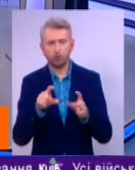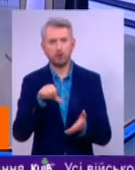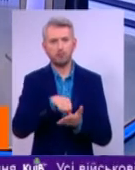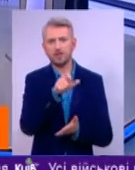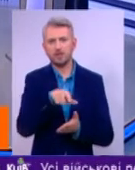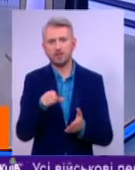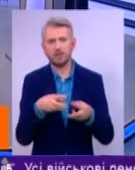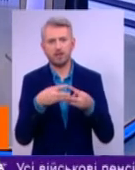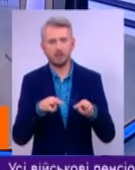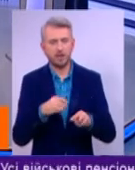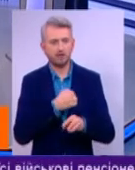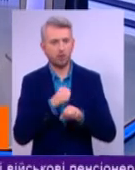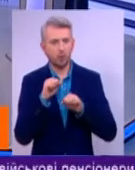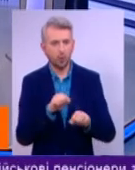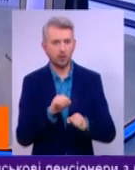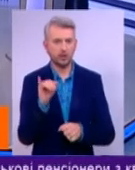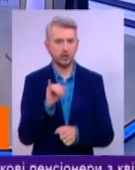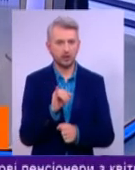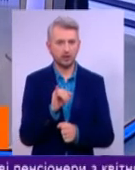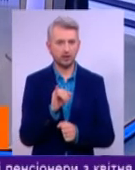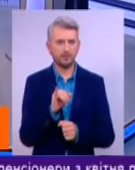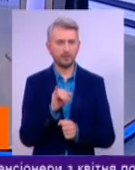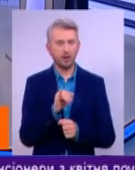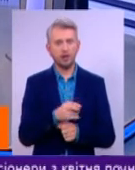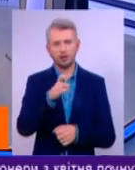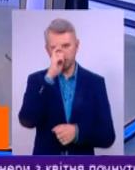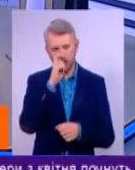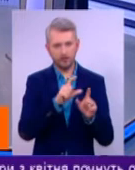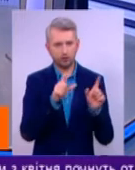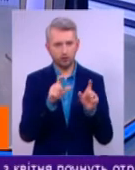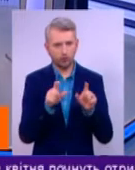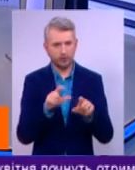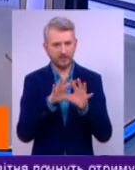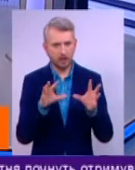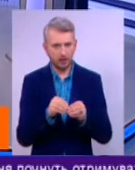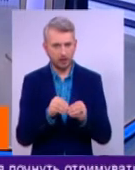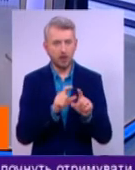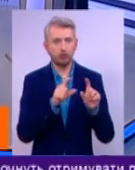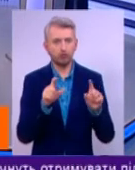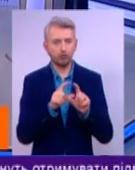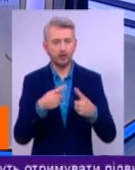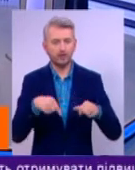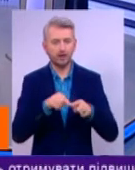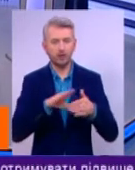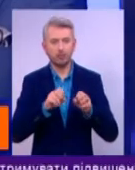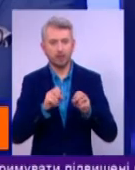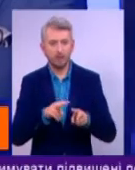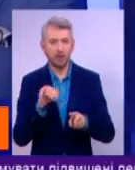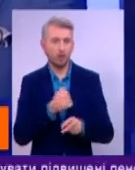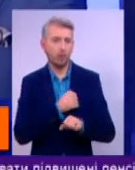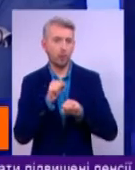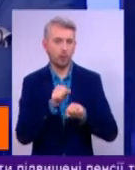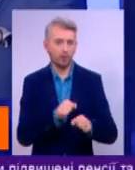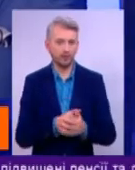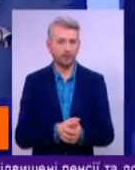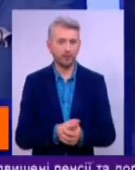представники Міністерства оборони, і державні структури взагалі, структури сектору безпеки і оборони над